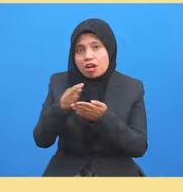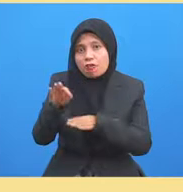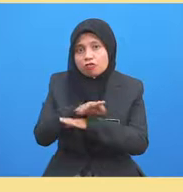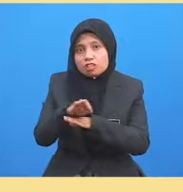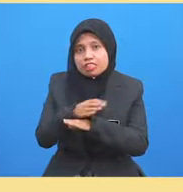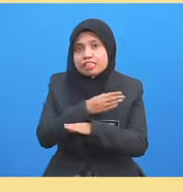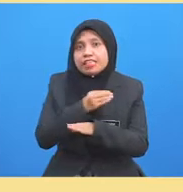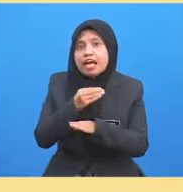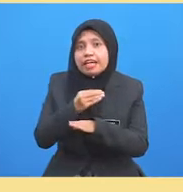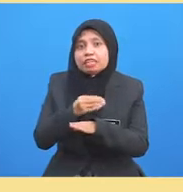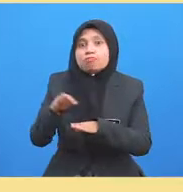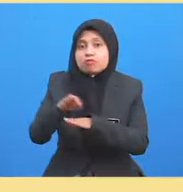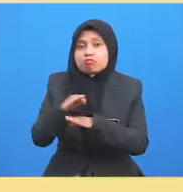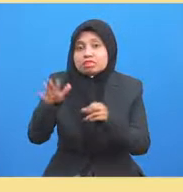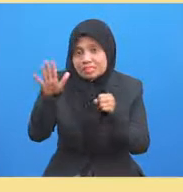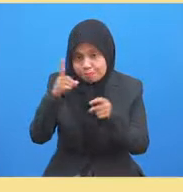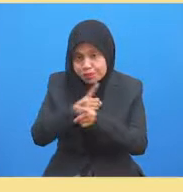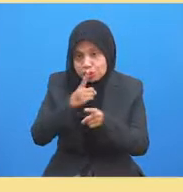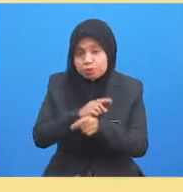berfungsi sepenuhnya.